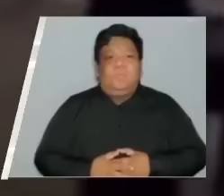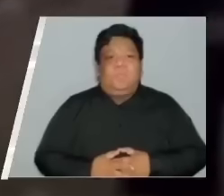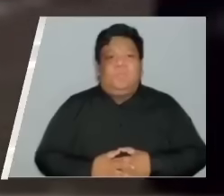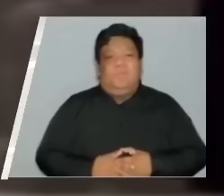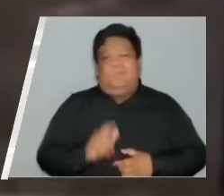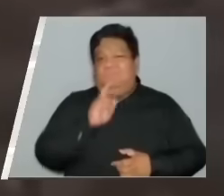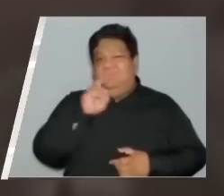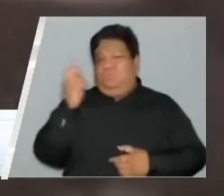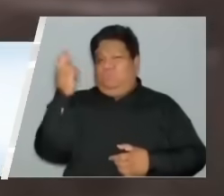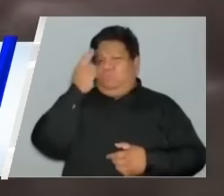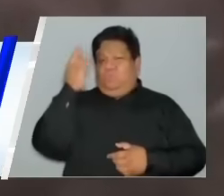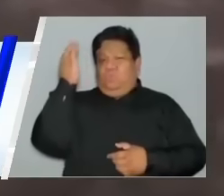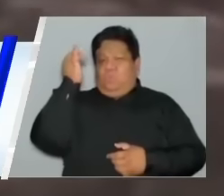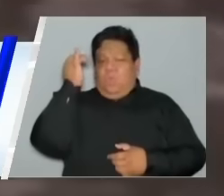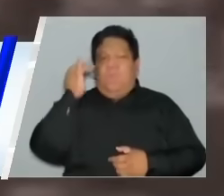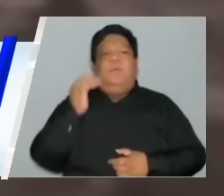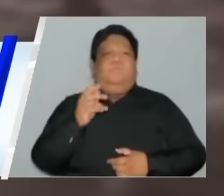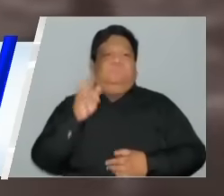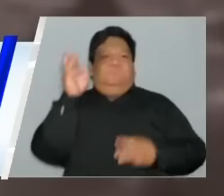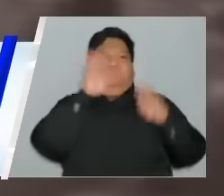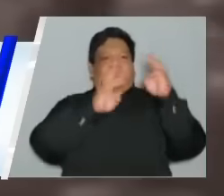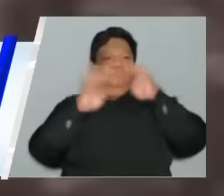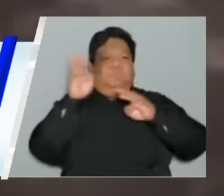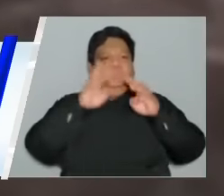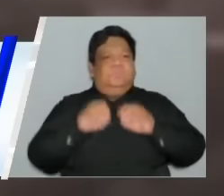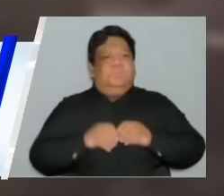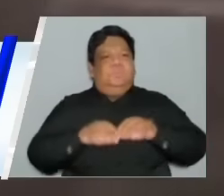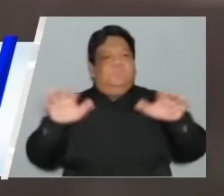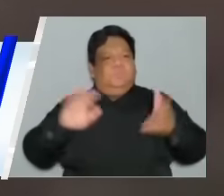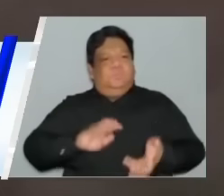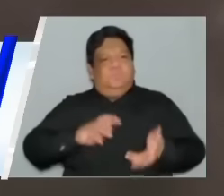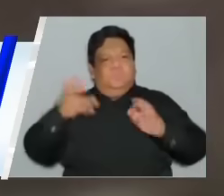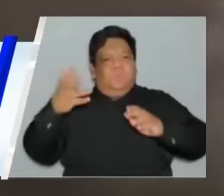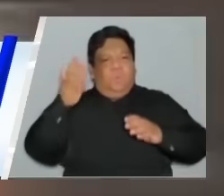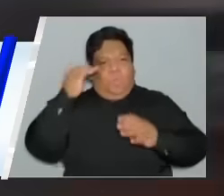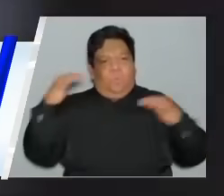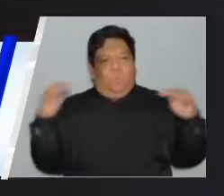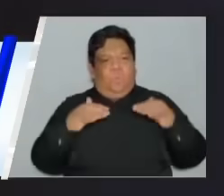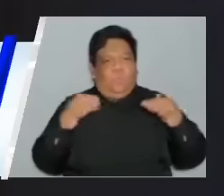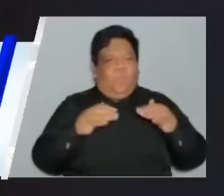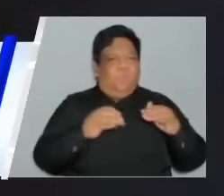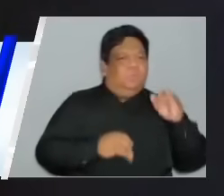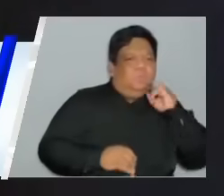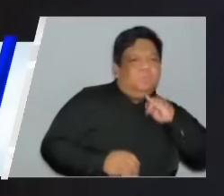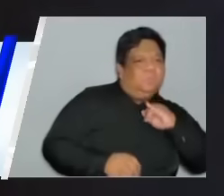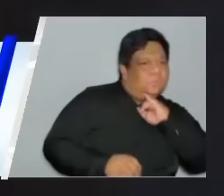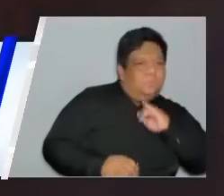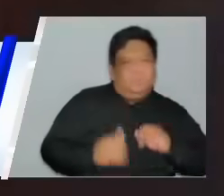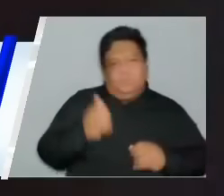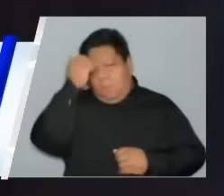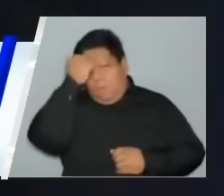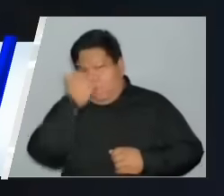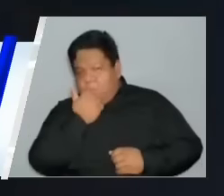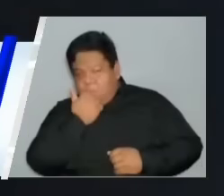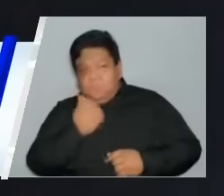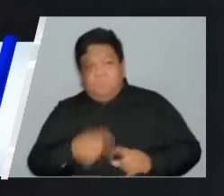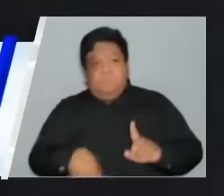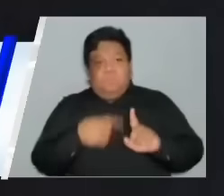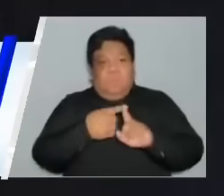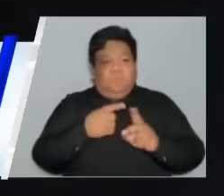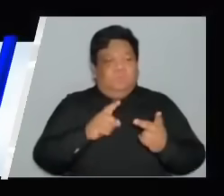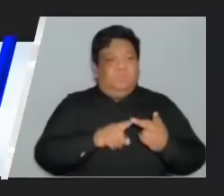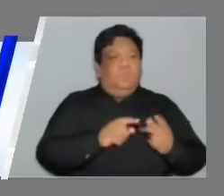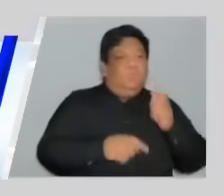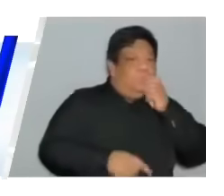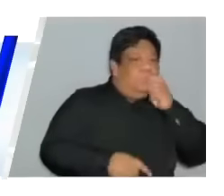ang pinangangambang pagkalat ng sigalot bunsod ng digmaan sa pagitan ng Israel at Hamas. Gayon din ang pag-atake ng Ukraine sa mga oil refinery